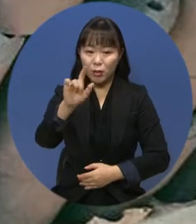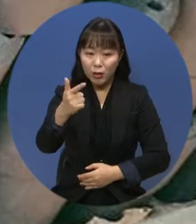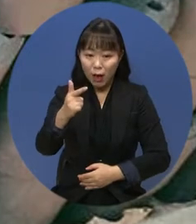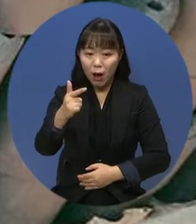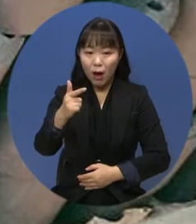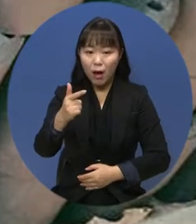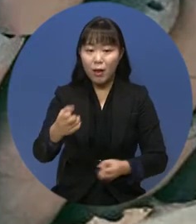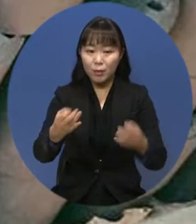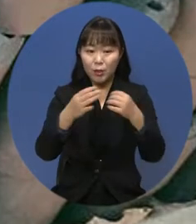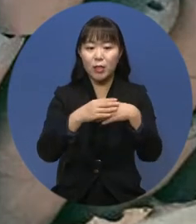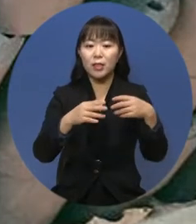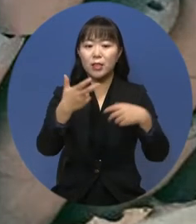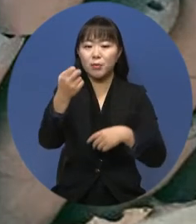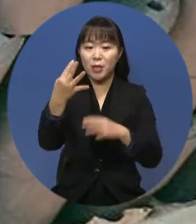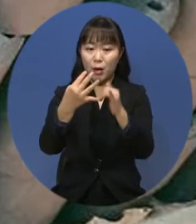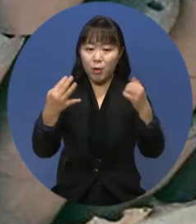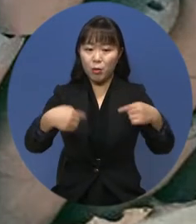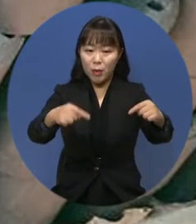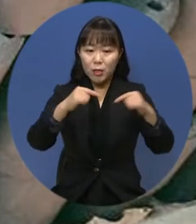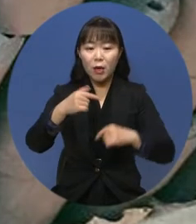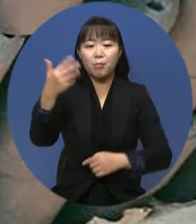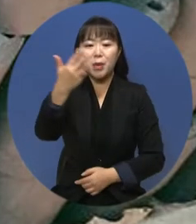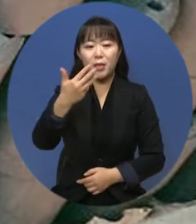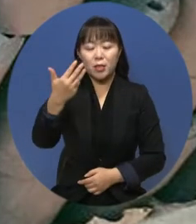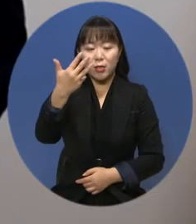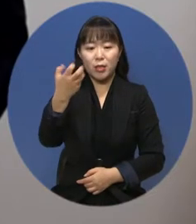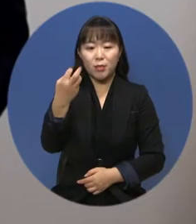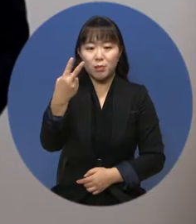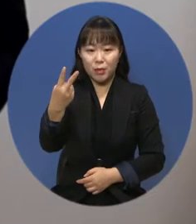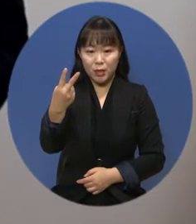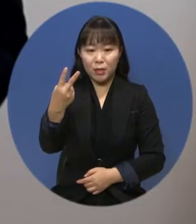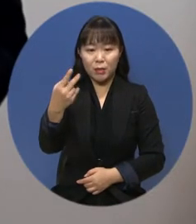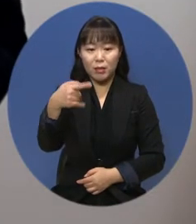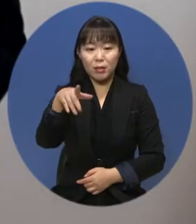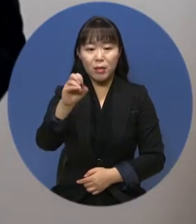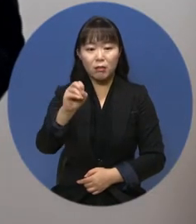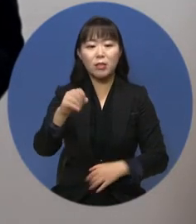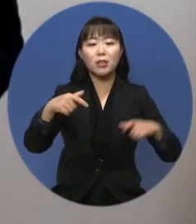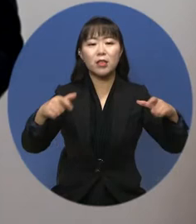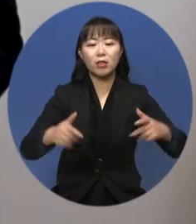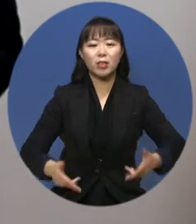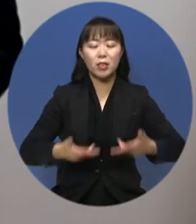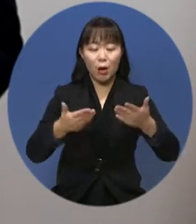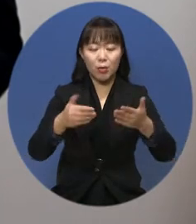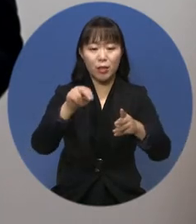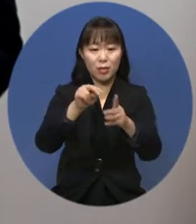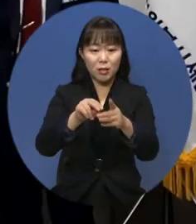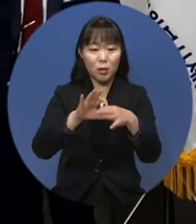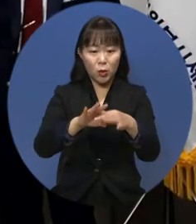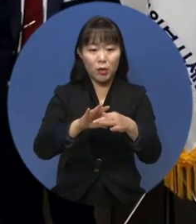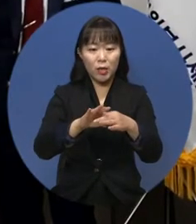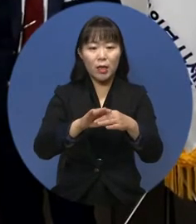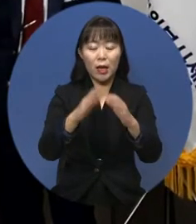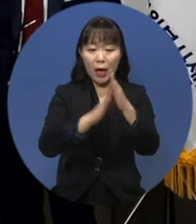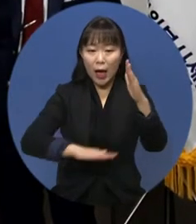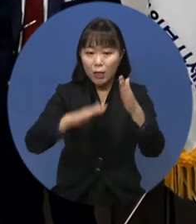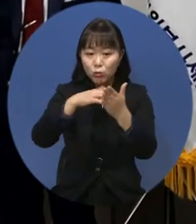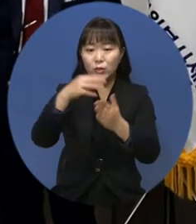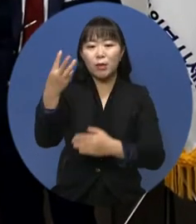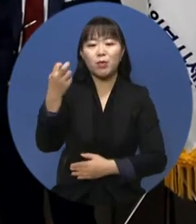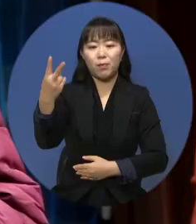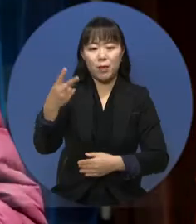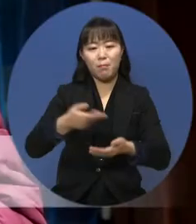참여하여 총 8천 32장 의 여타 늘 지역의 자원봉사 센터를 통해 32 가정의 기부했습니다